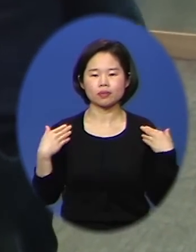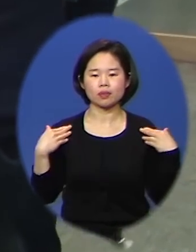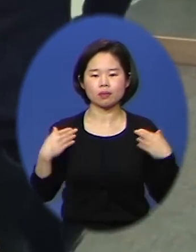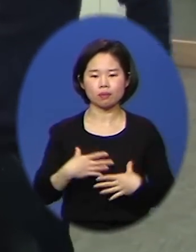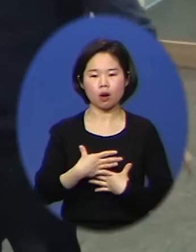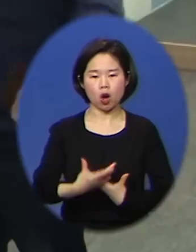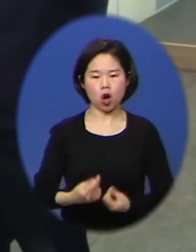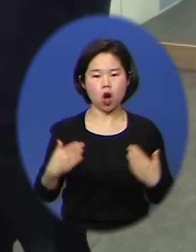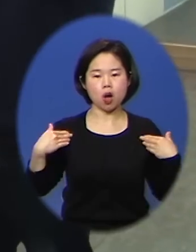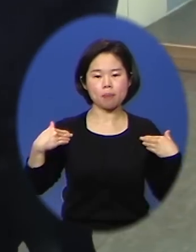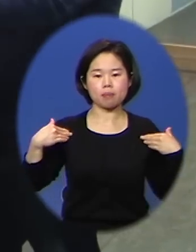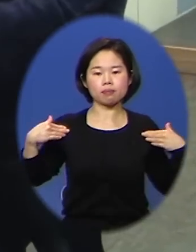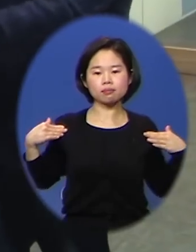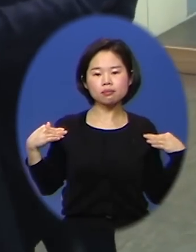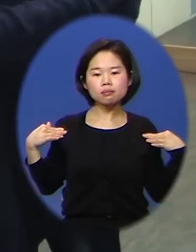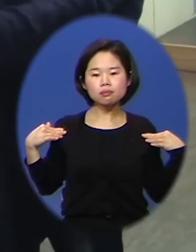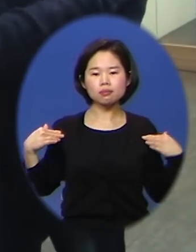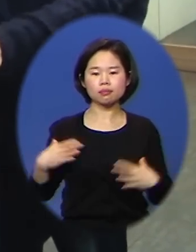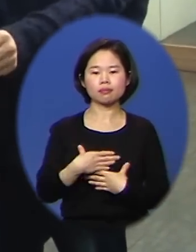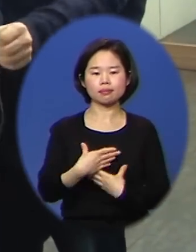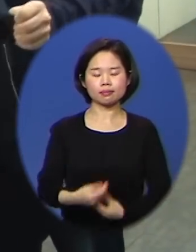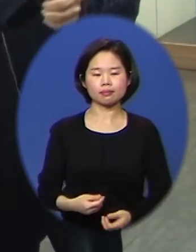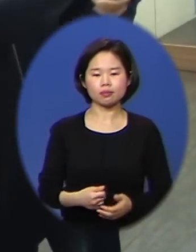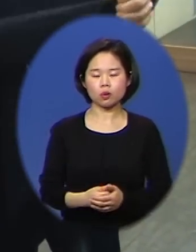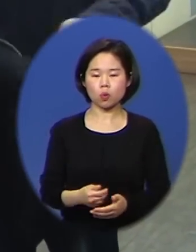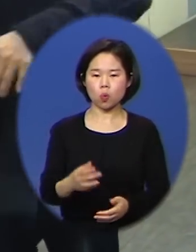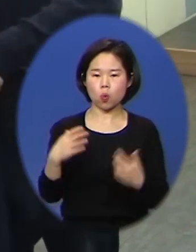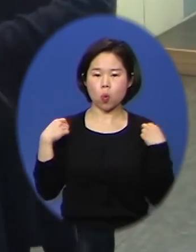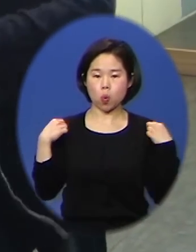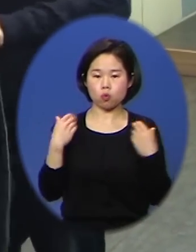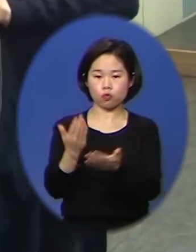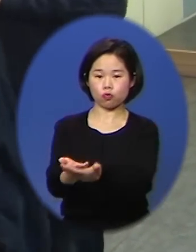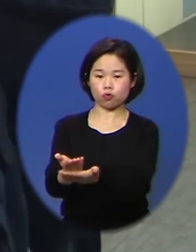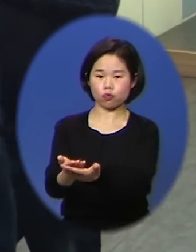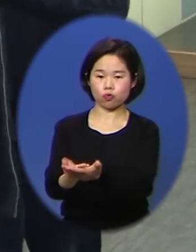벗고 편하게 어깨 펴고 옷 저한테 주세요.